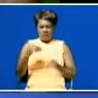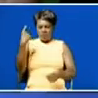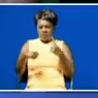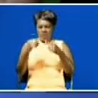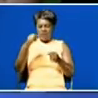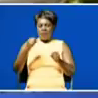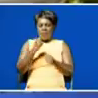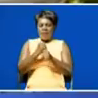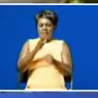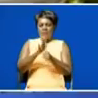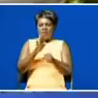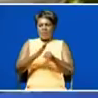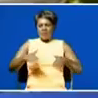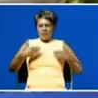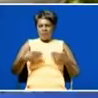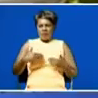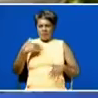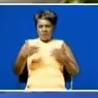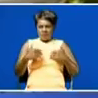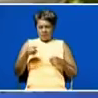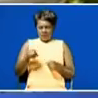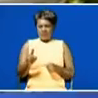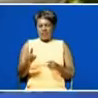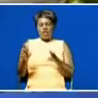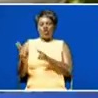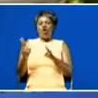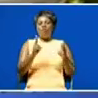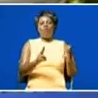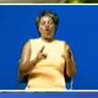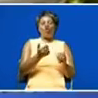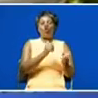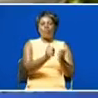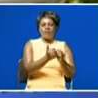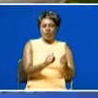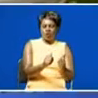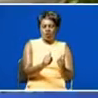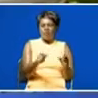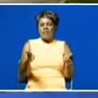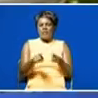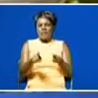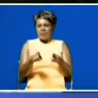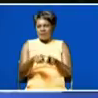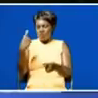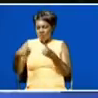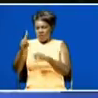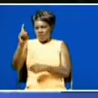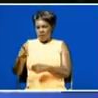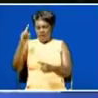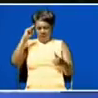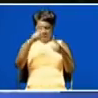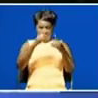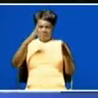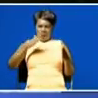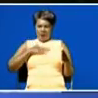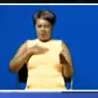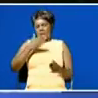utawafurahisha wengi. Kulingana si wachezaji ni game kaa nyingine, tachukulia tukaa game nyingine na siku ikiwa poa tutashinda. Objective yetu ni ku